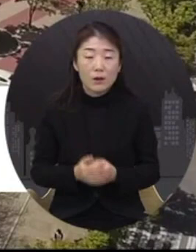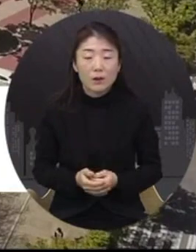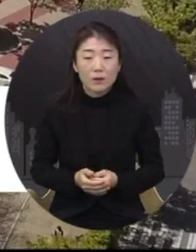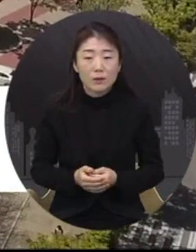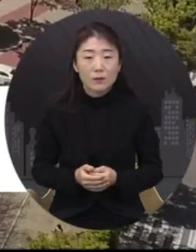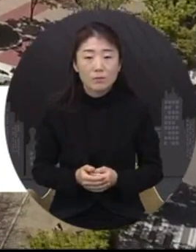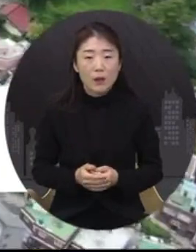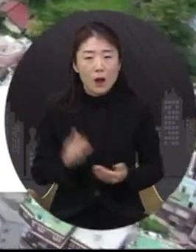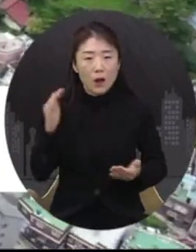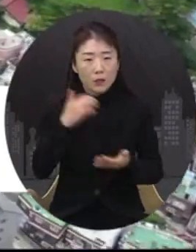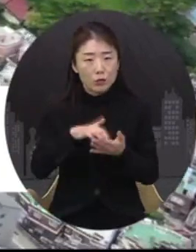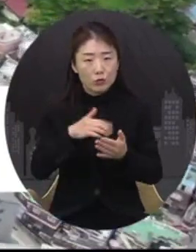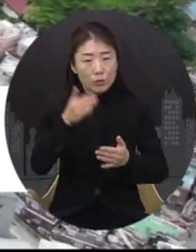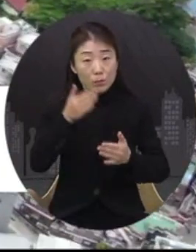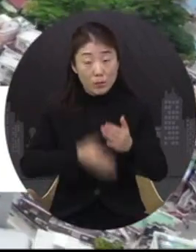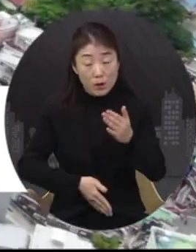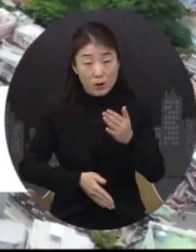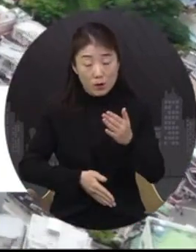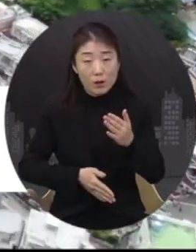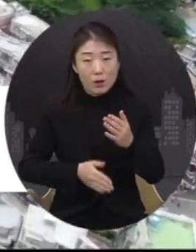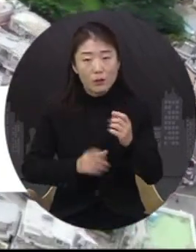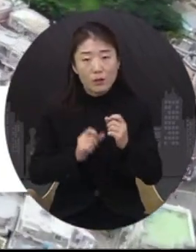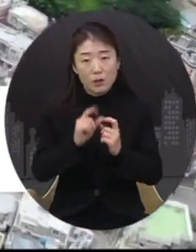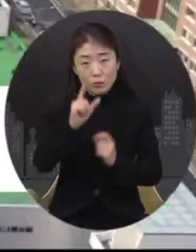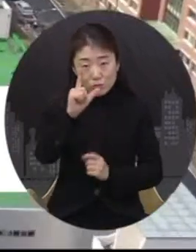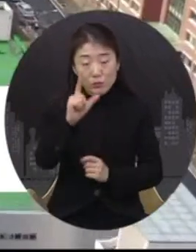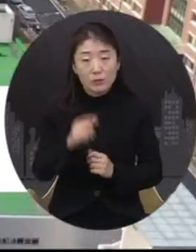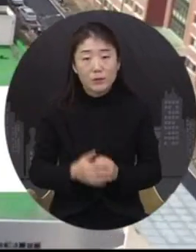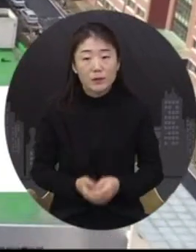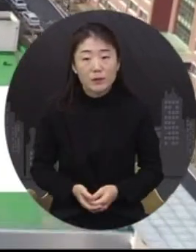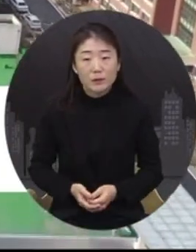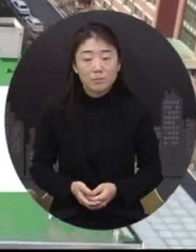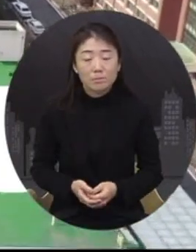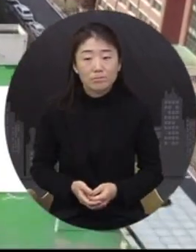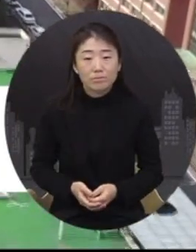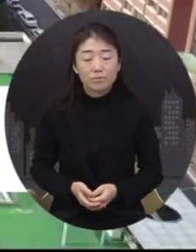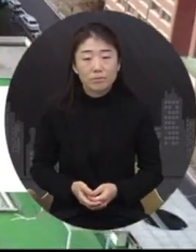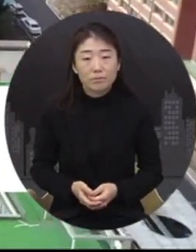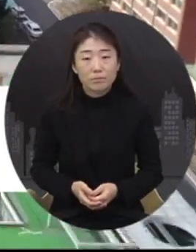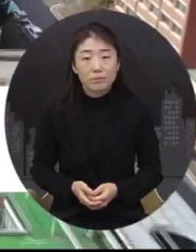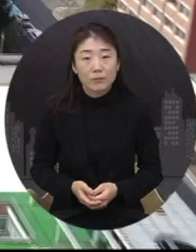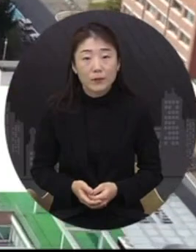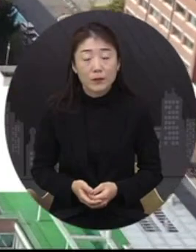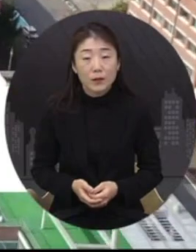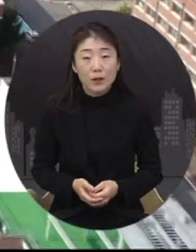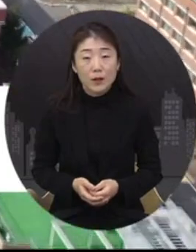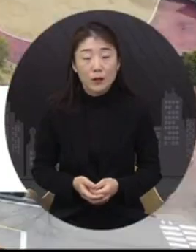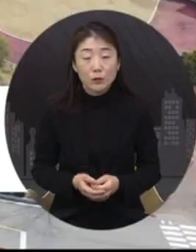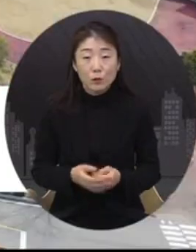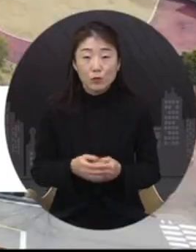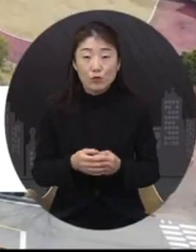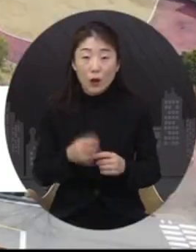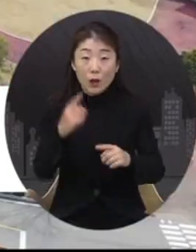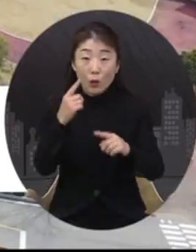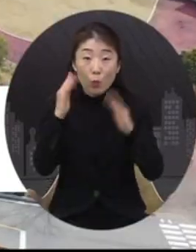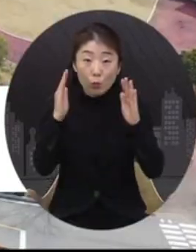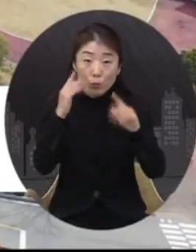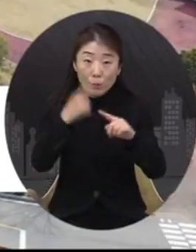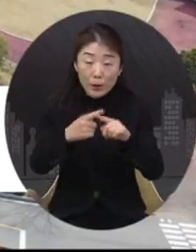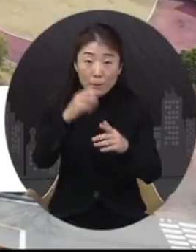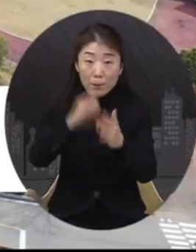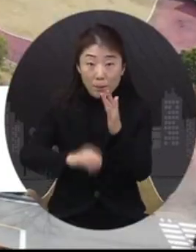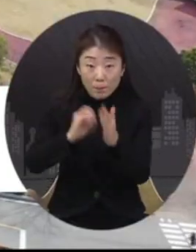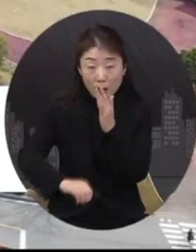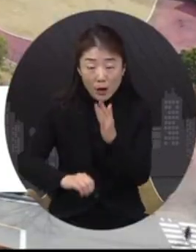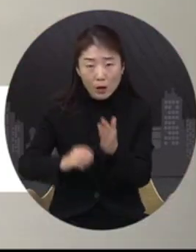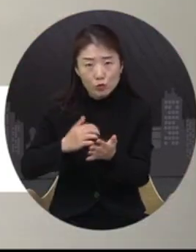정원을 채우지 못하는 대학이 발생할 가능성도 커졌습니다 반수 나 편입 을 비롯해 중도에 이탈하는